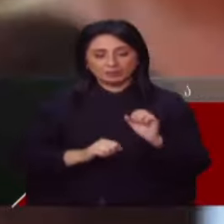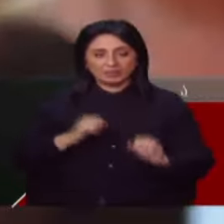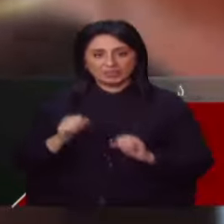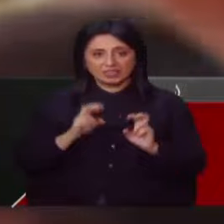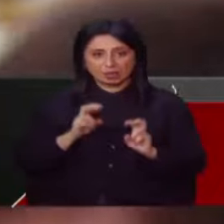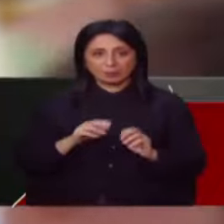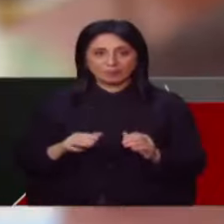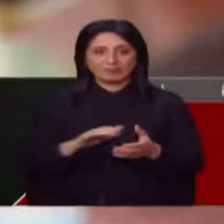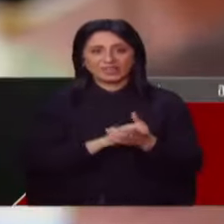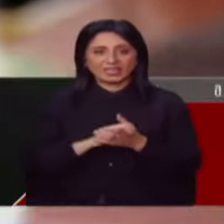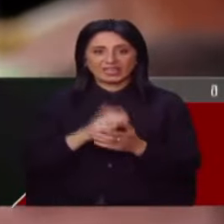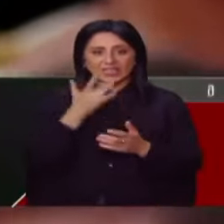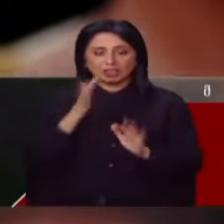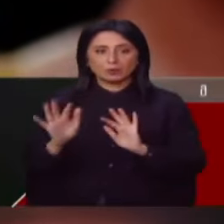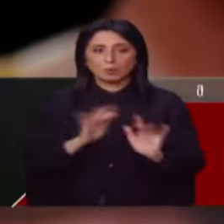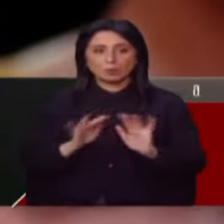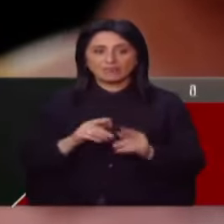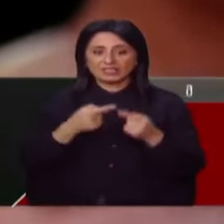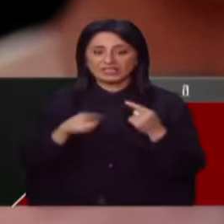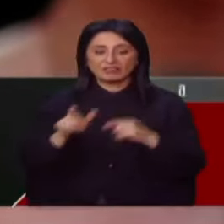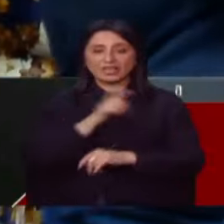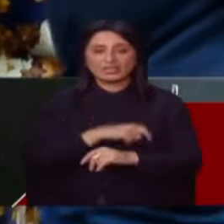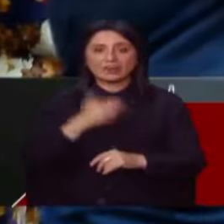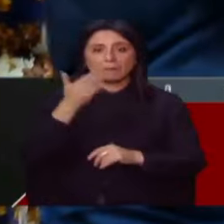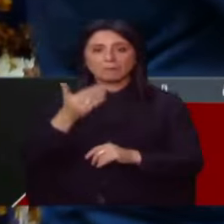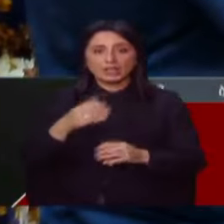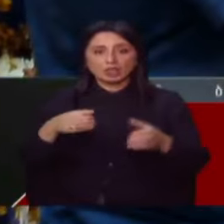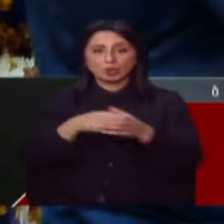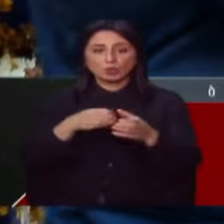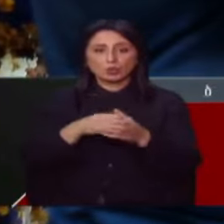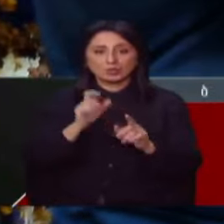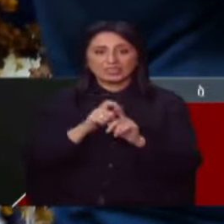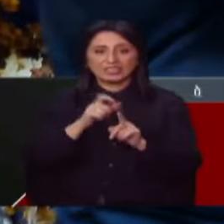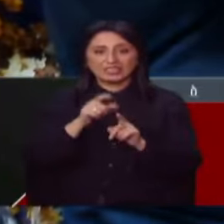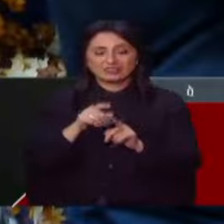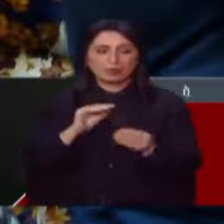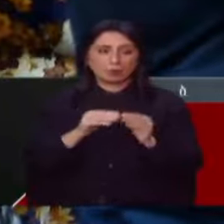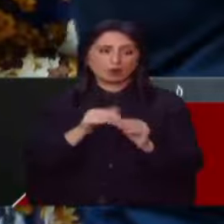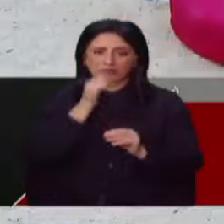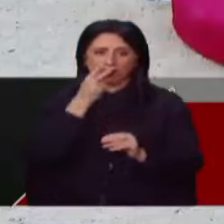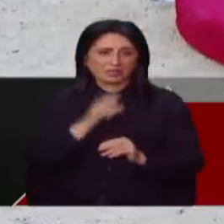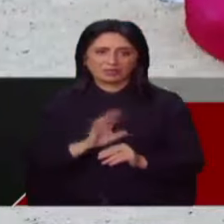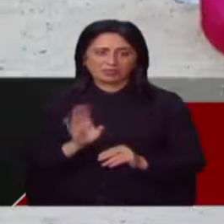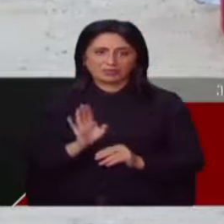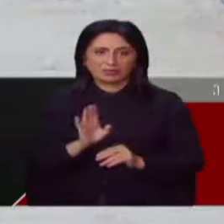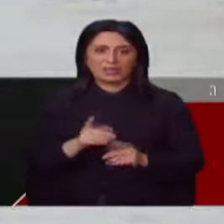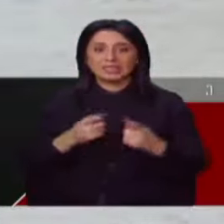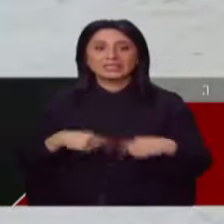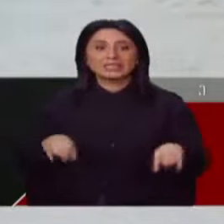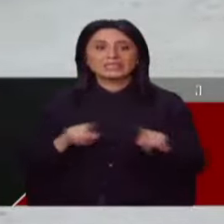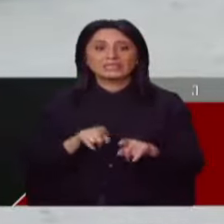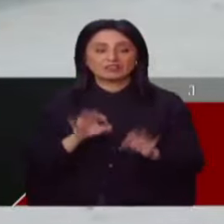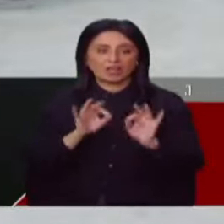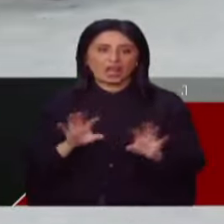მცდელობა. ერთიანობა ნაციონალური მოძრაობის სხვა წევრები მათივე თანაგუნდელის ნათქვამში პრობლემას ვერ ხედავენ და